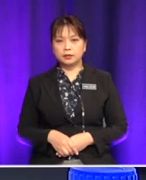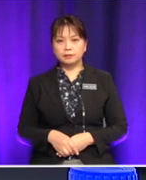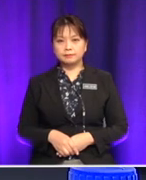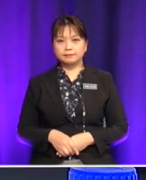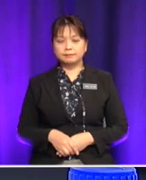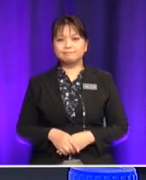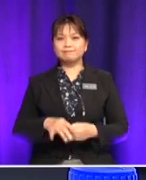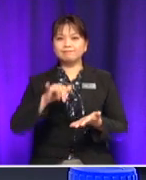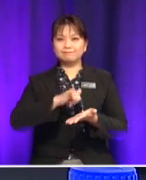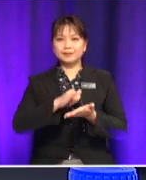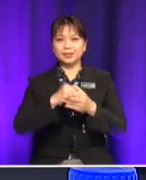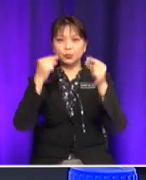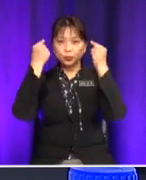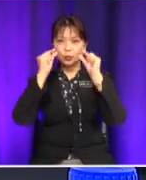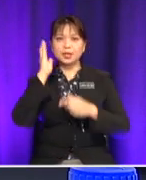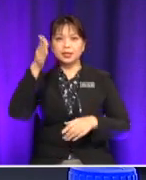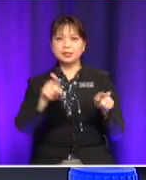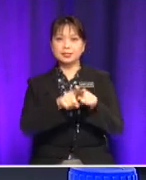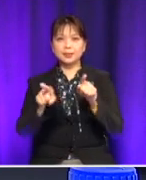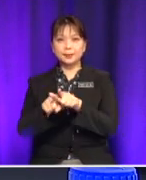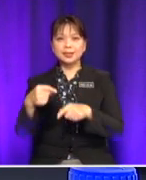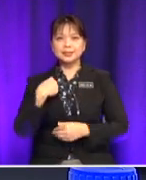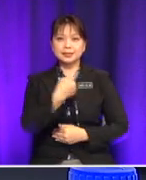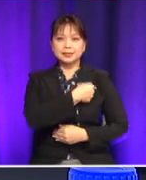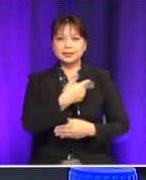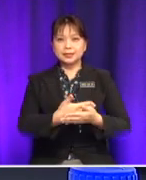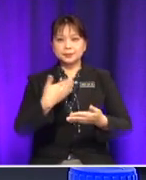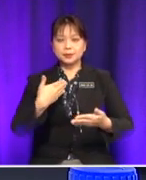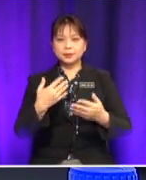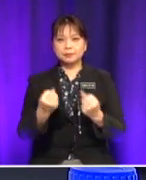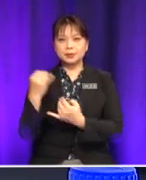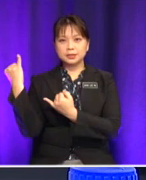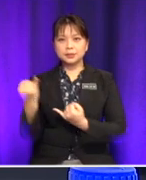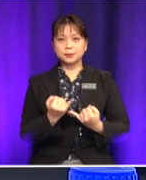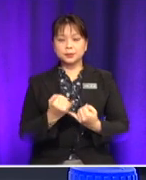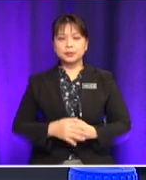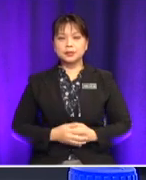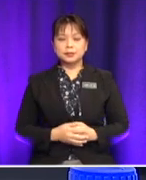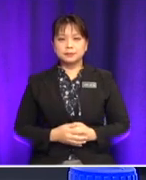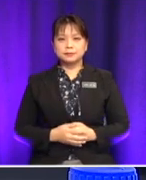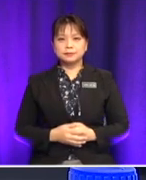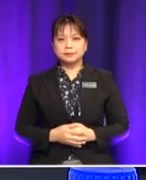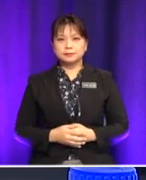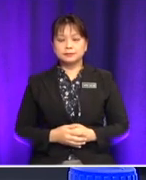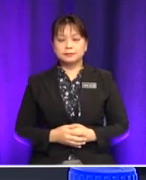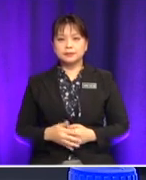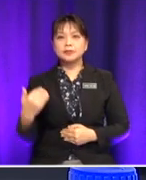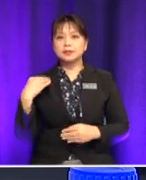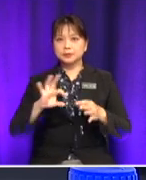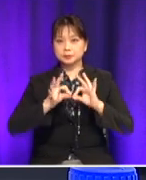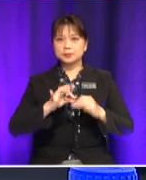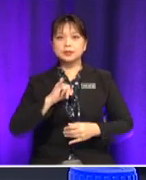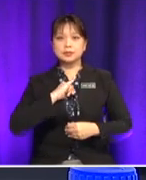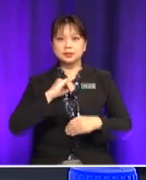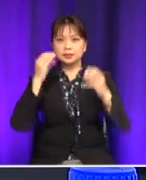itulah dia guru yang akan mengajak kita kali Tapi sebelum saya nak jemput dia saya nak memperkenalkan terlebih dahulu jurubah secara gitu